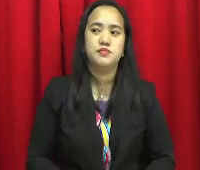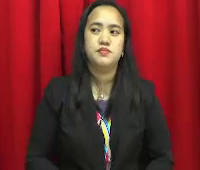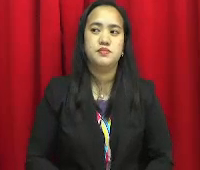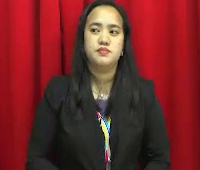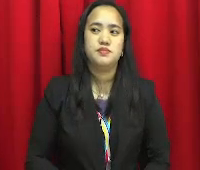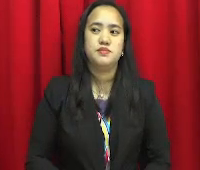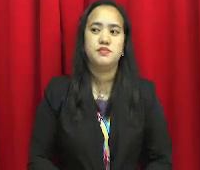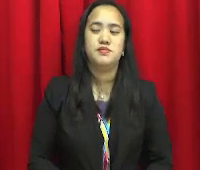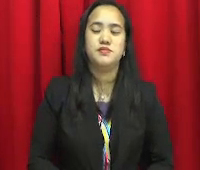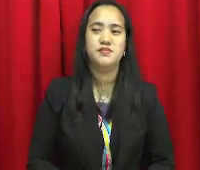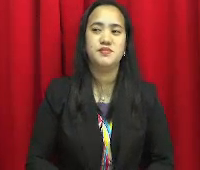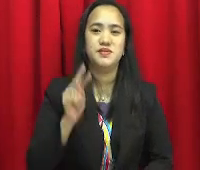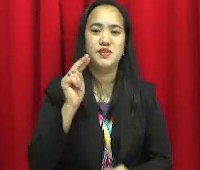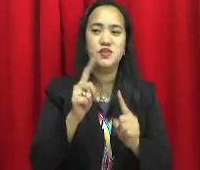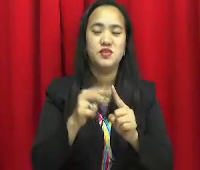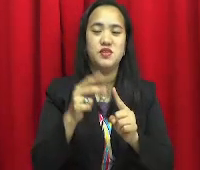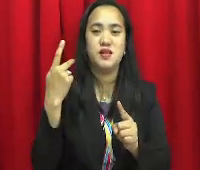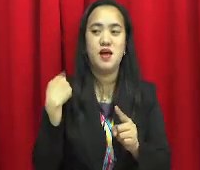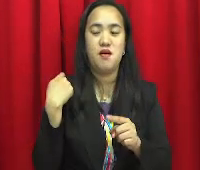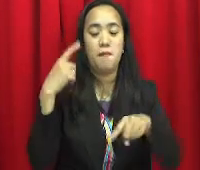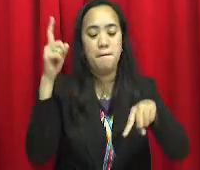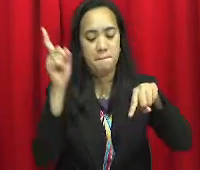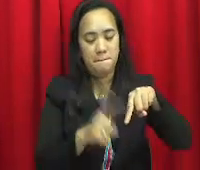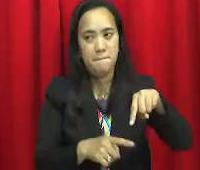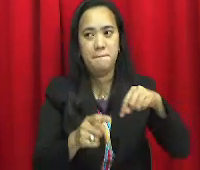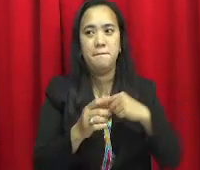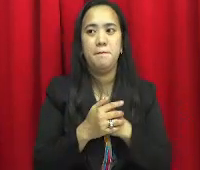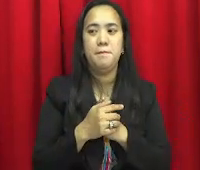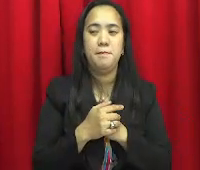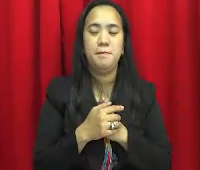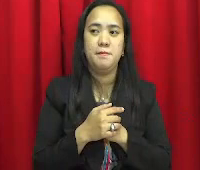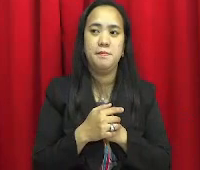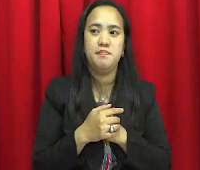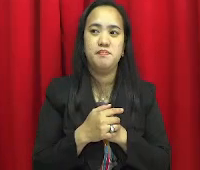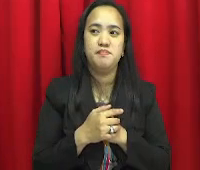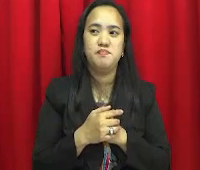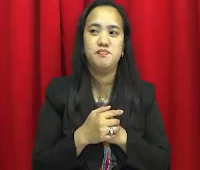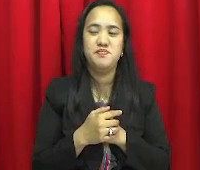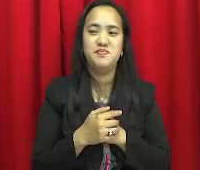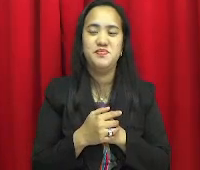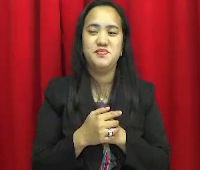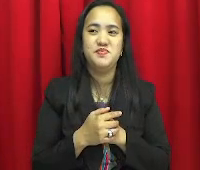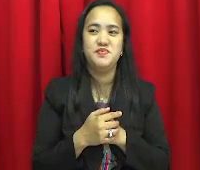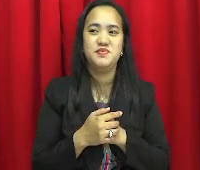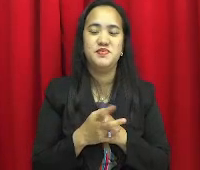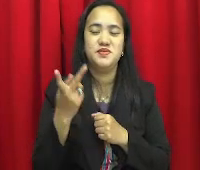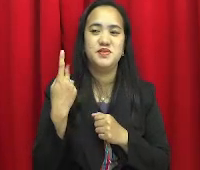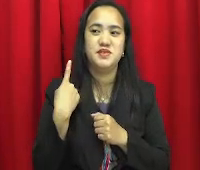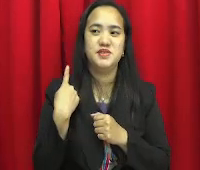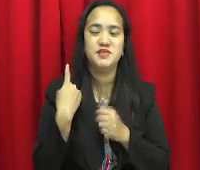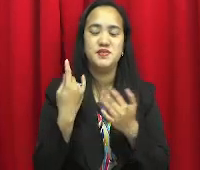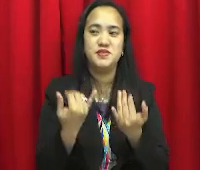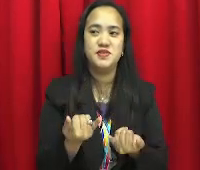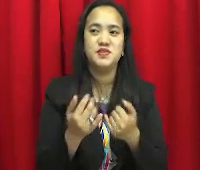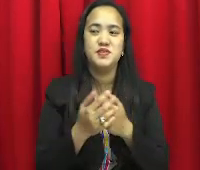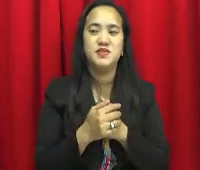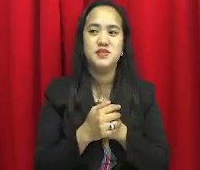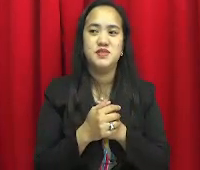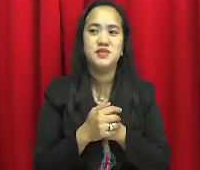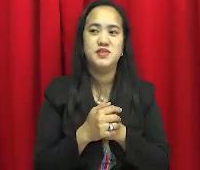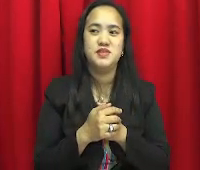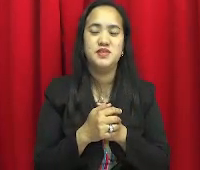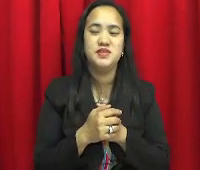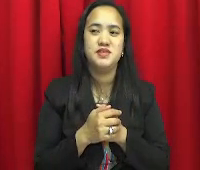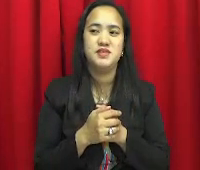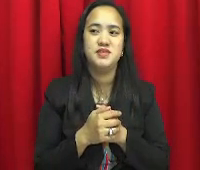kailangan may pamalo ito eh. Yung kwento mo na mas gugustuhin niya pang maglinis kaysa ayun mag-aral. Kasi nakikita niya daw sa katulong ng